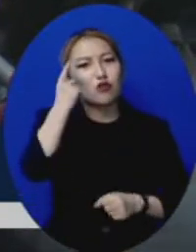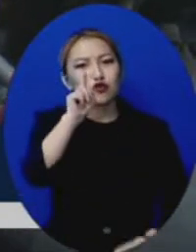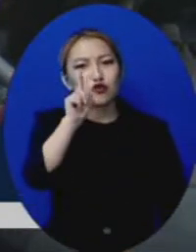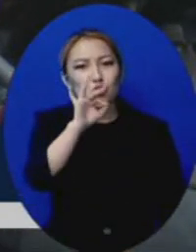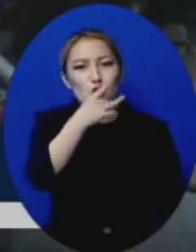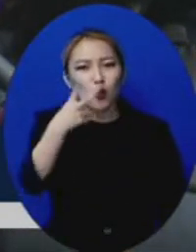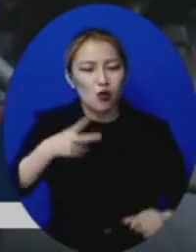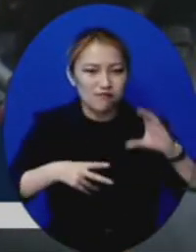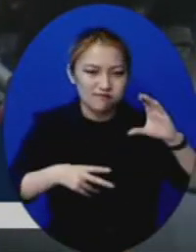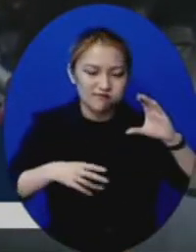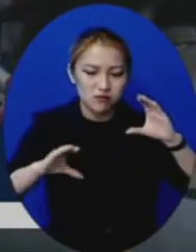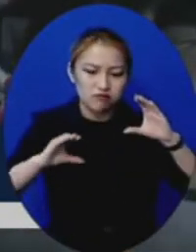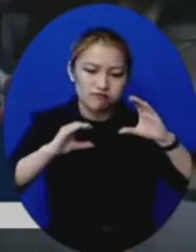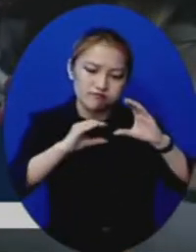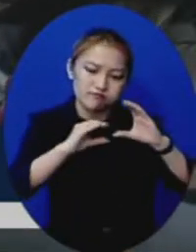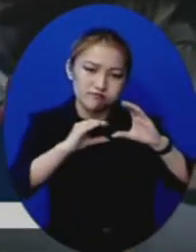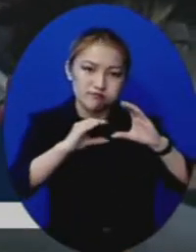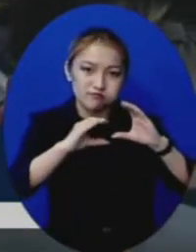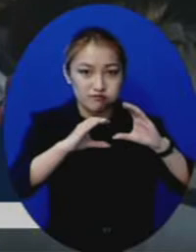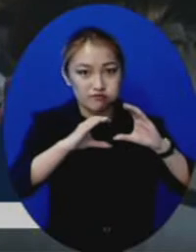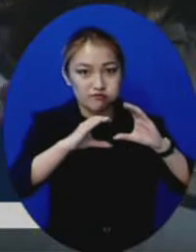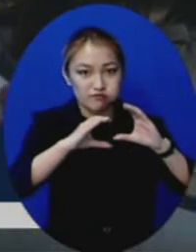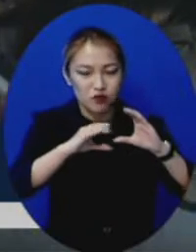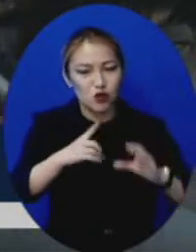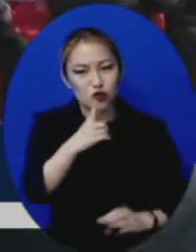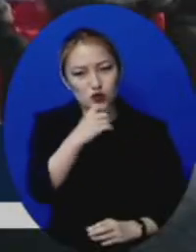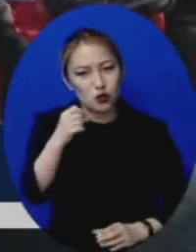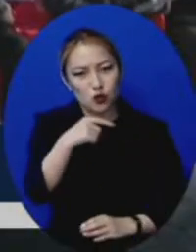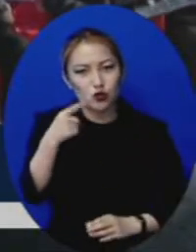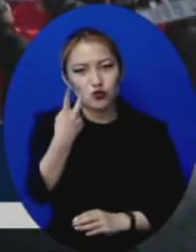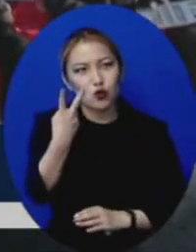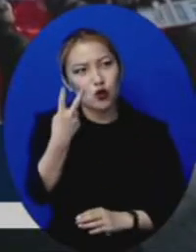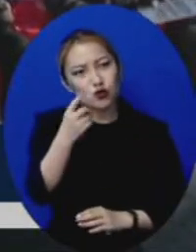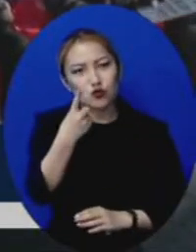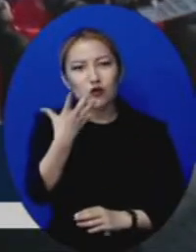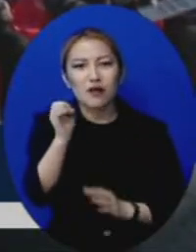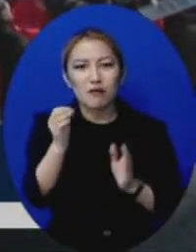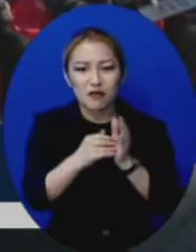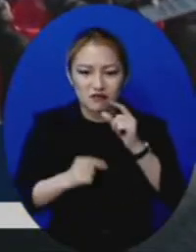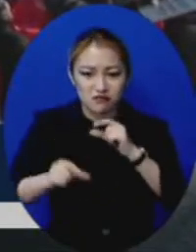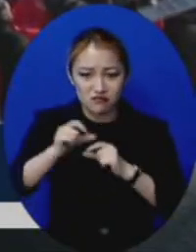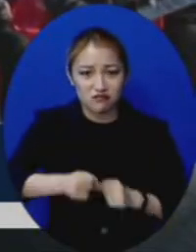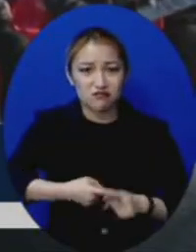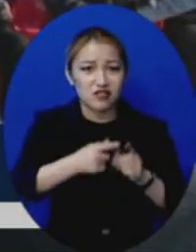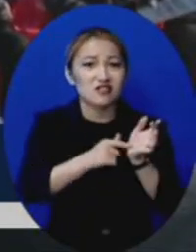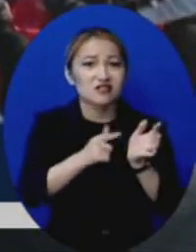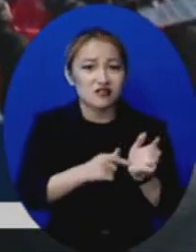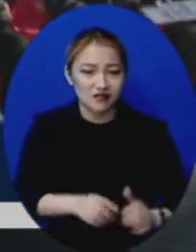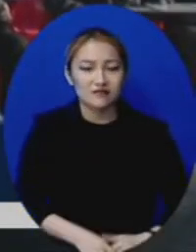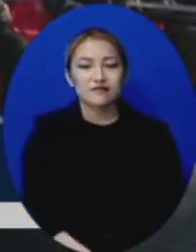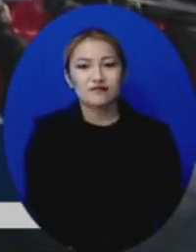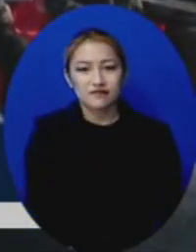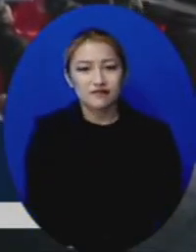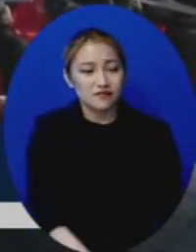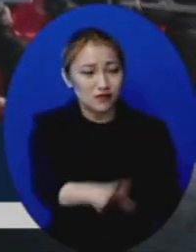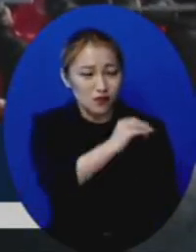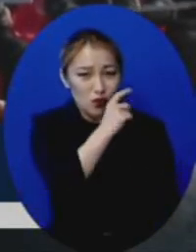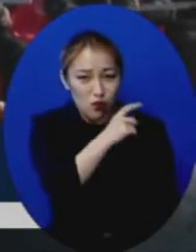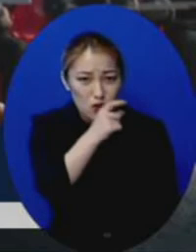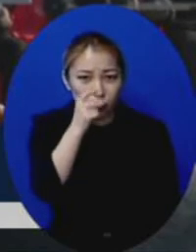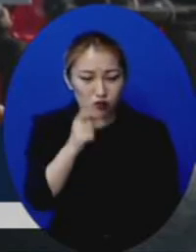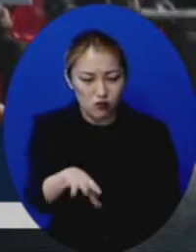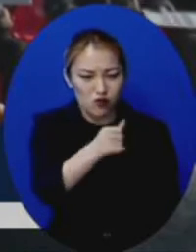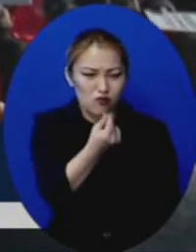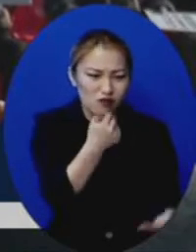тэтгэврийн хэмжээ нэг 120-аас 150 мянга төгрөгөөр нэмэгдүүлэх тухайд асуудал ярьж байгаа. Яг хохироод байгаа ахмадууд ч ерөөс ямар ч хоримтлолгүй, хувийн өмчгүй, үрхээ